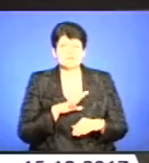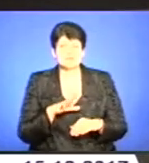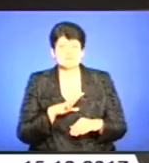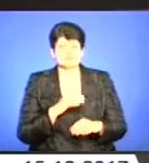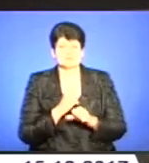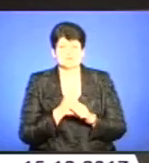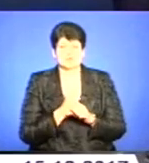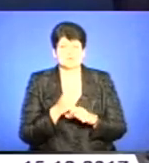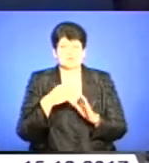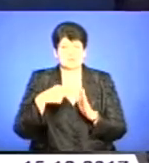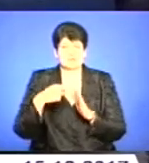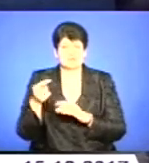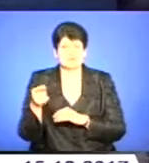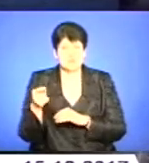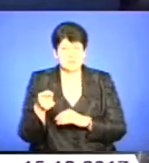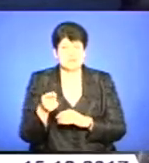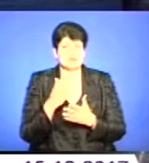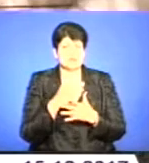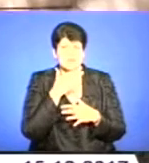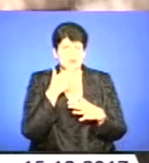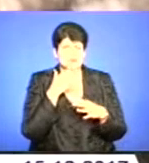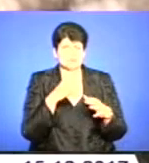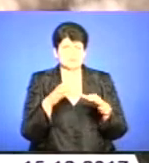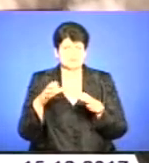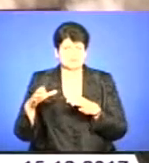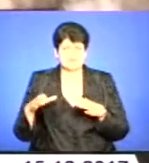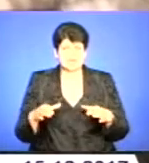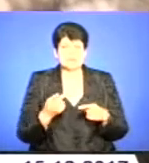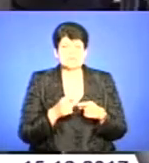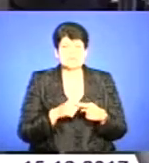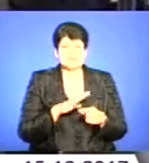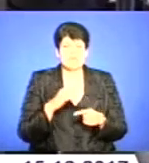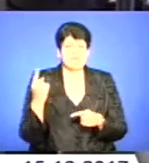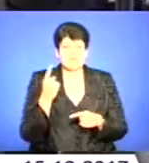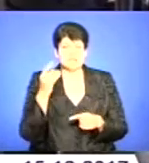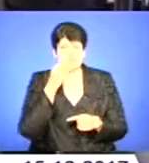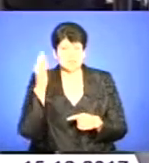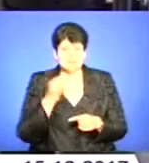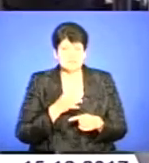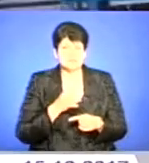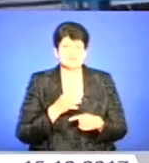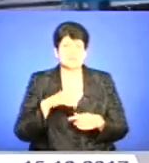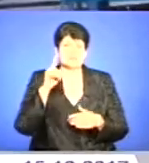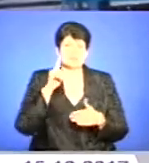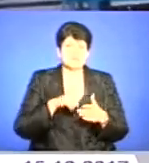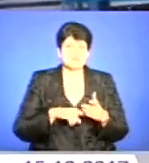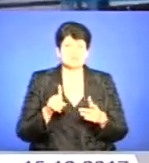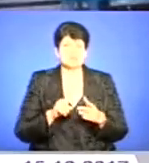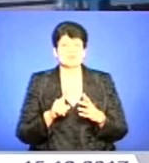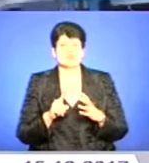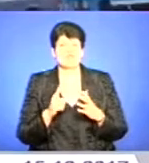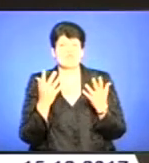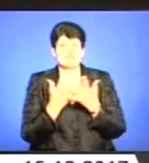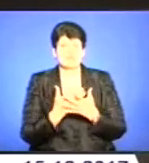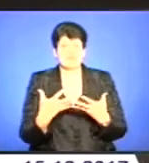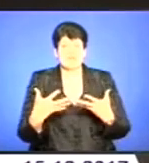у Тернополі. Задіяно багато локацій. Це був такий своєрідний перший досвід. Сподіваємося, що фільм вразить